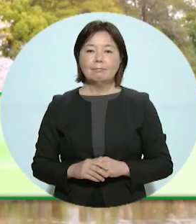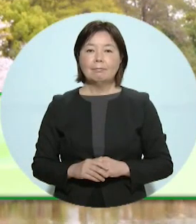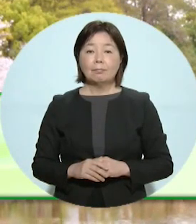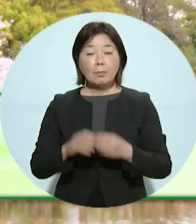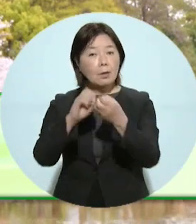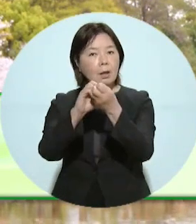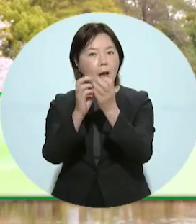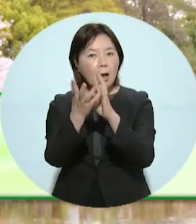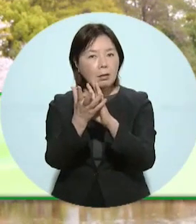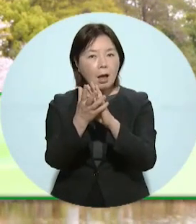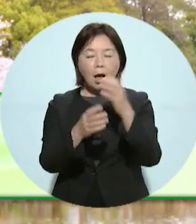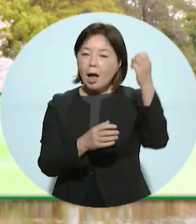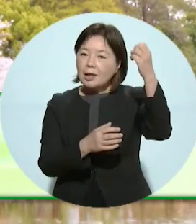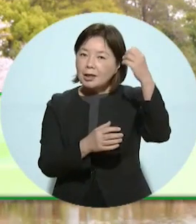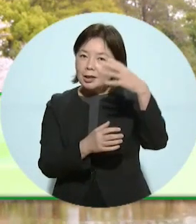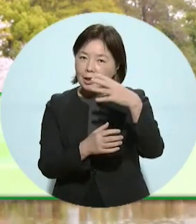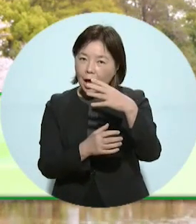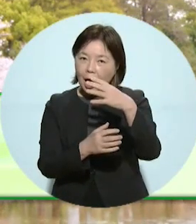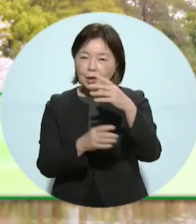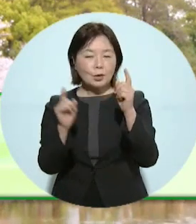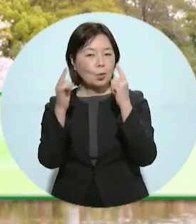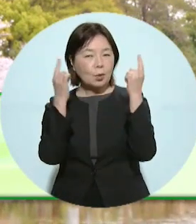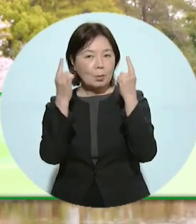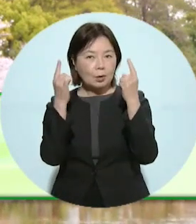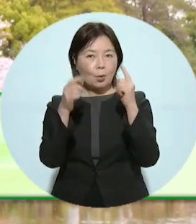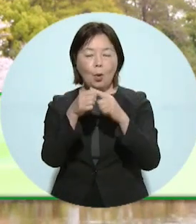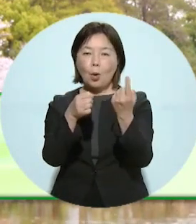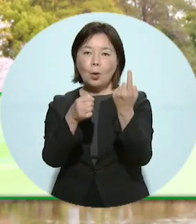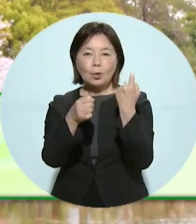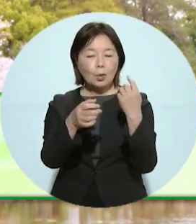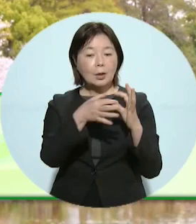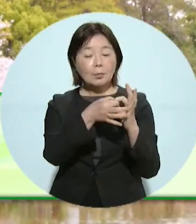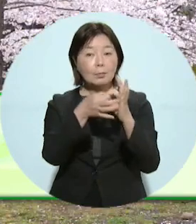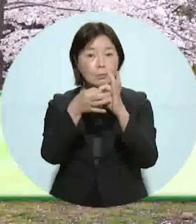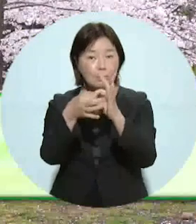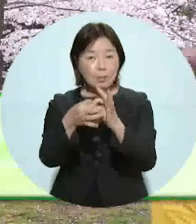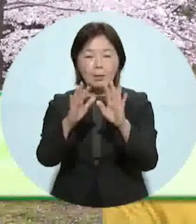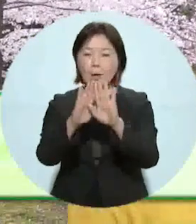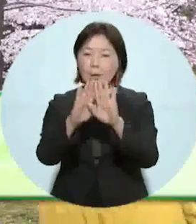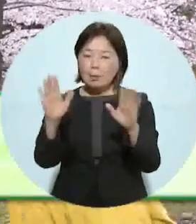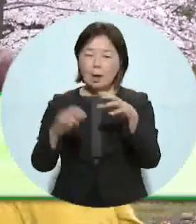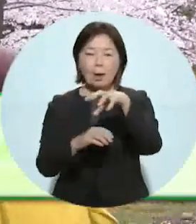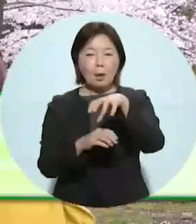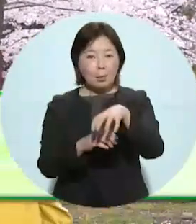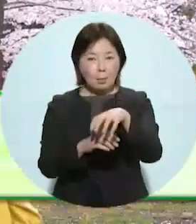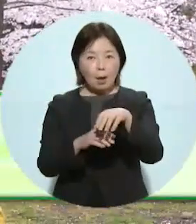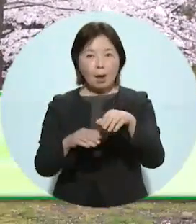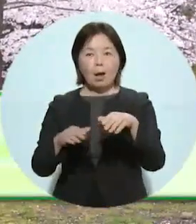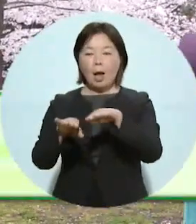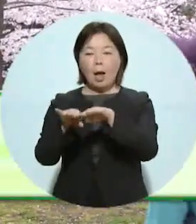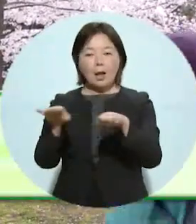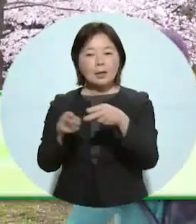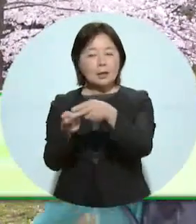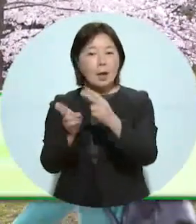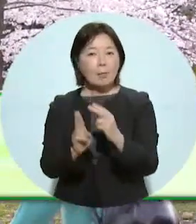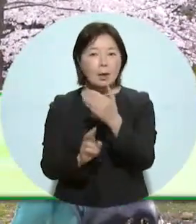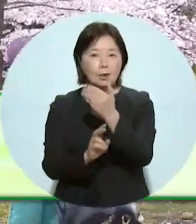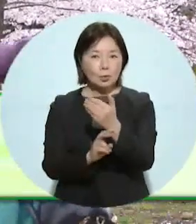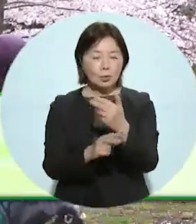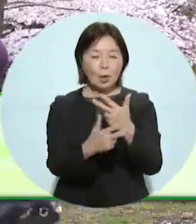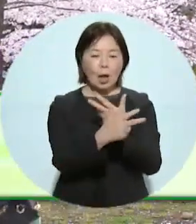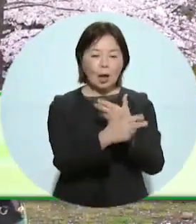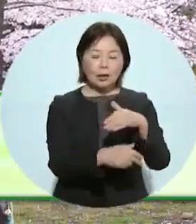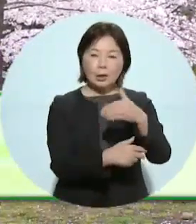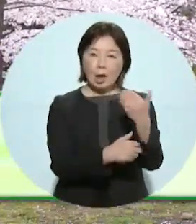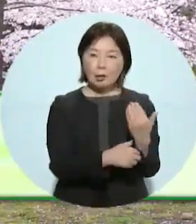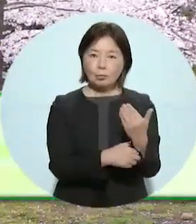花と光のムーブメント、去年に続いて開催しているのは板橋区と北区にまたがる浮間